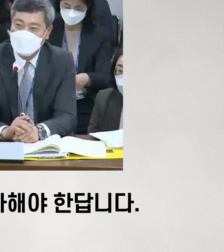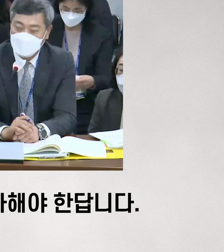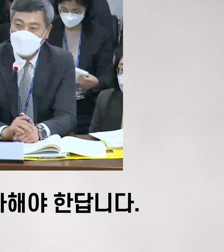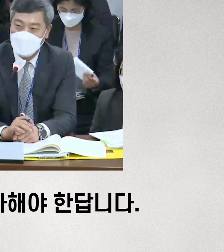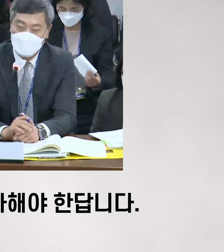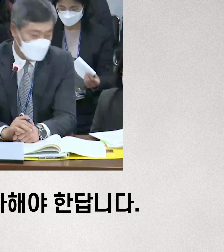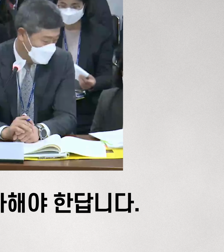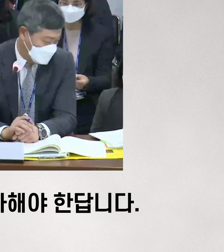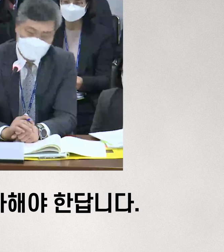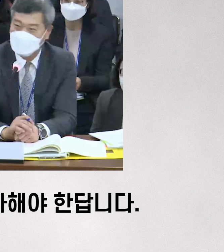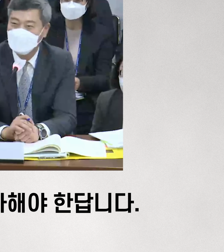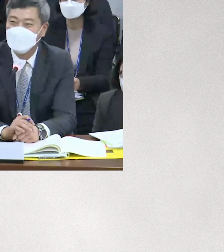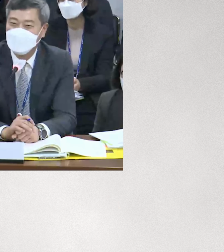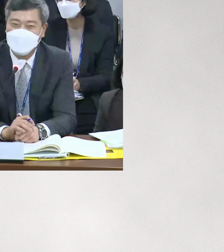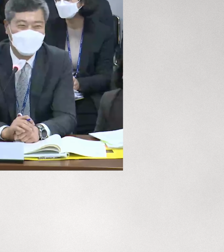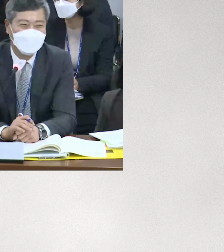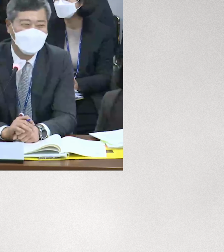아니랍니다. 1억 더 추가해야 한답니다.